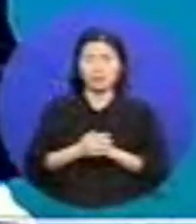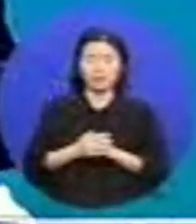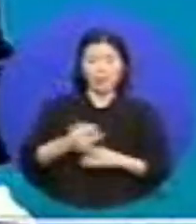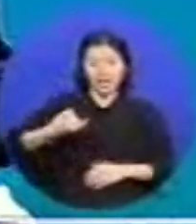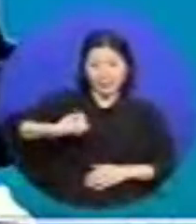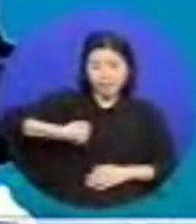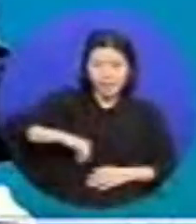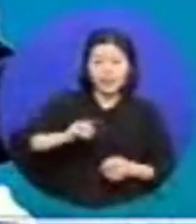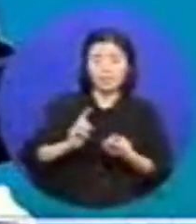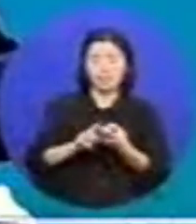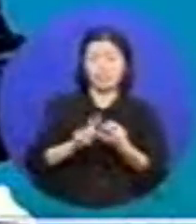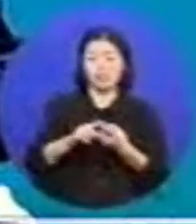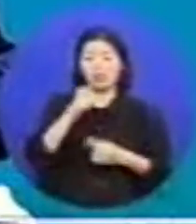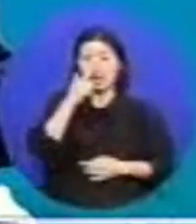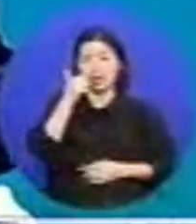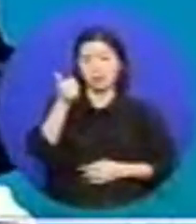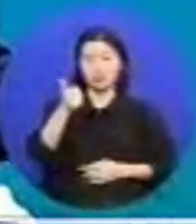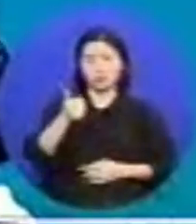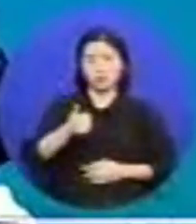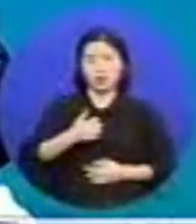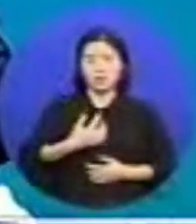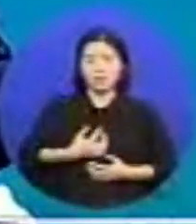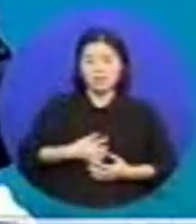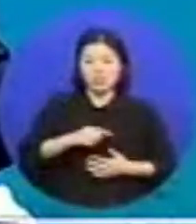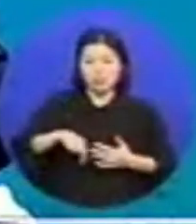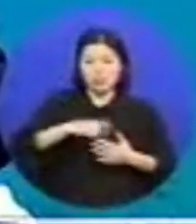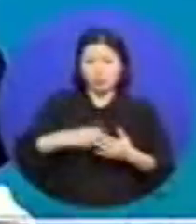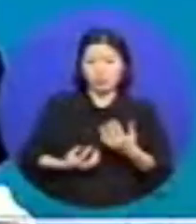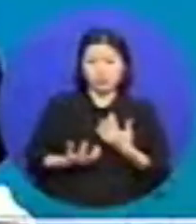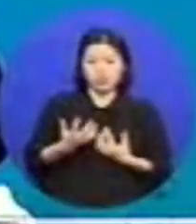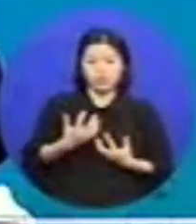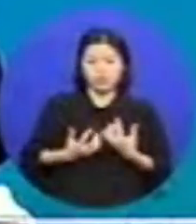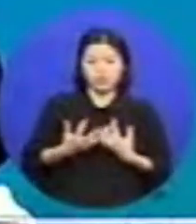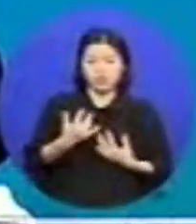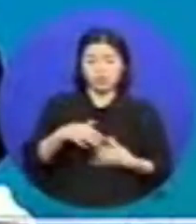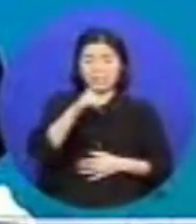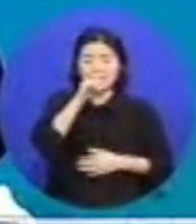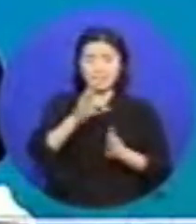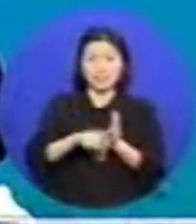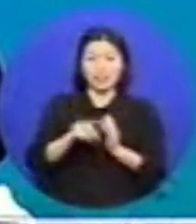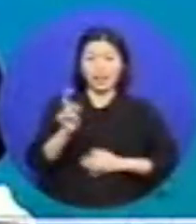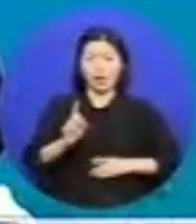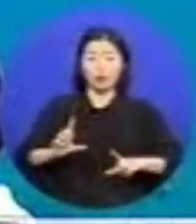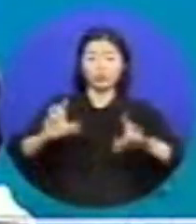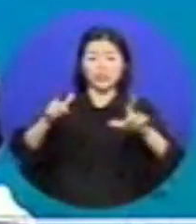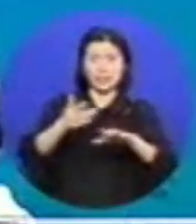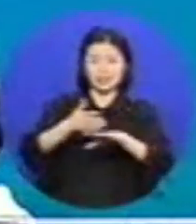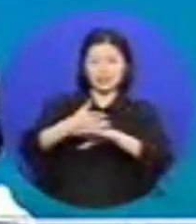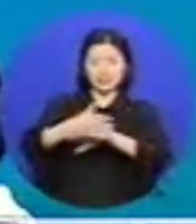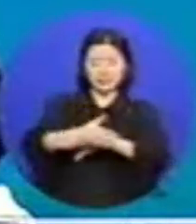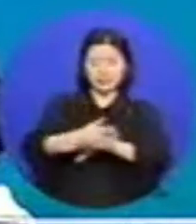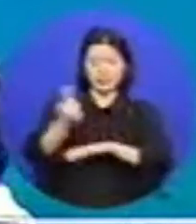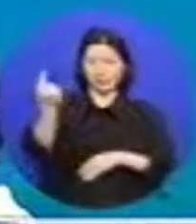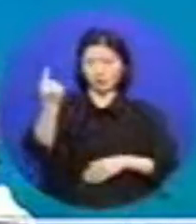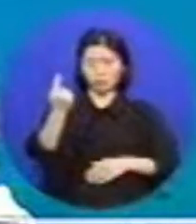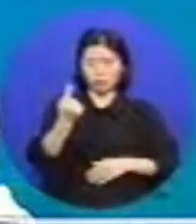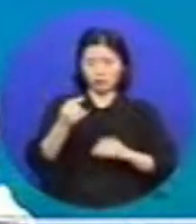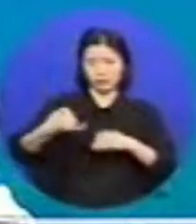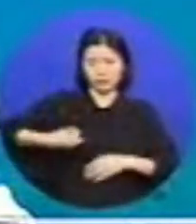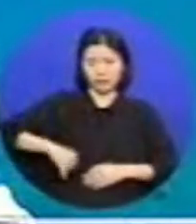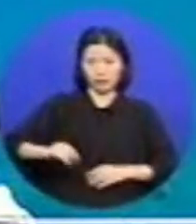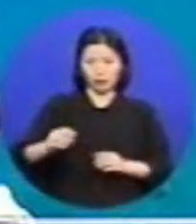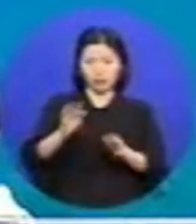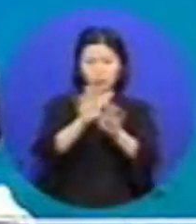딸에 대해서 뭐 아버지가 속이 부글부글 끓고 있는데 어느 날 늦게 들어오는 딸과 현관에서